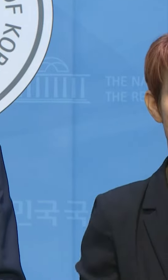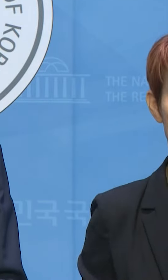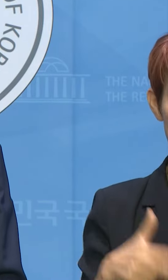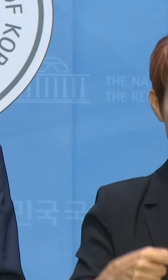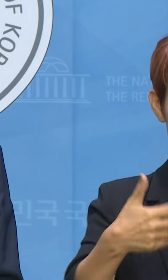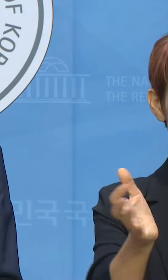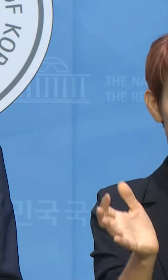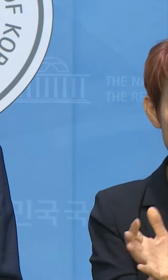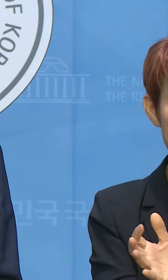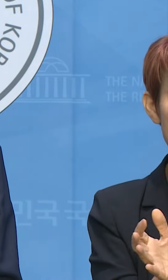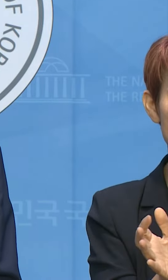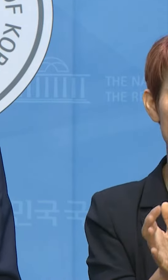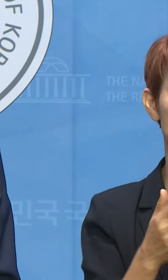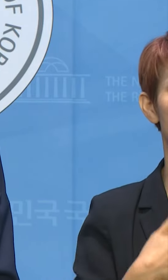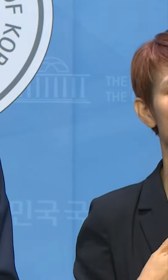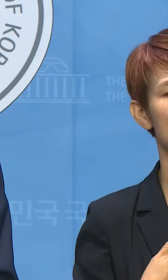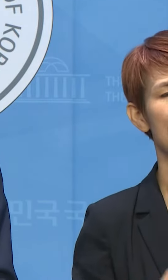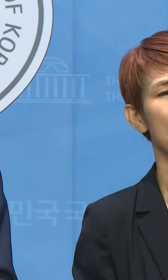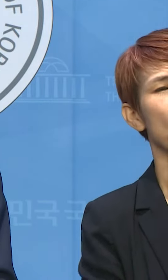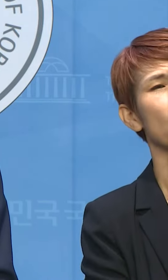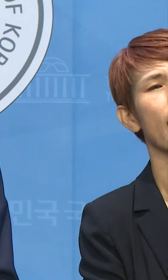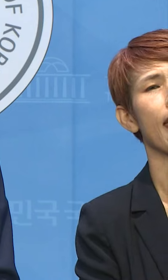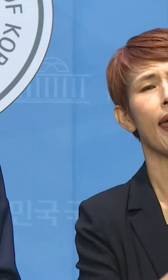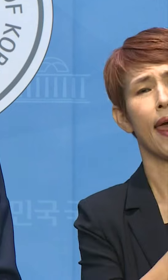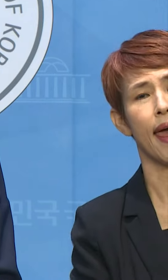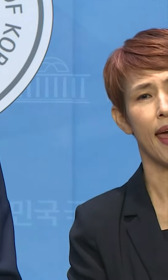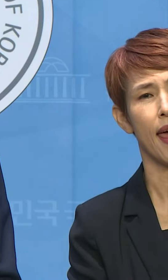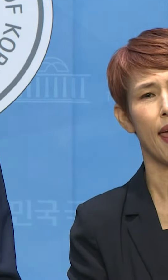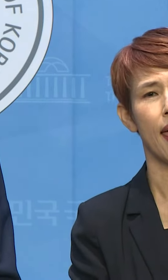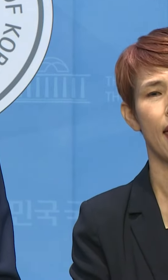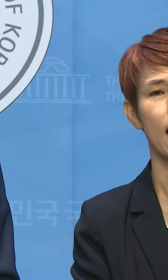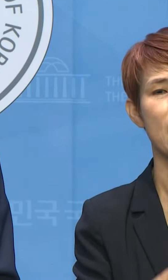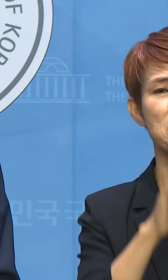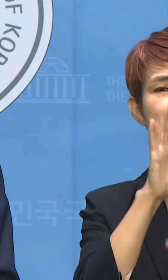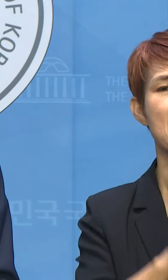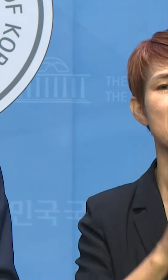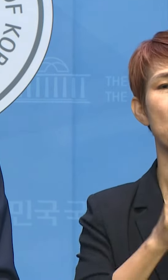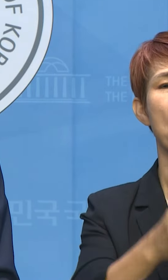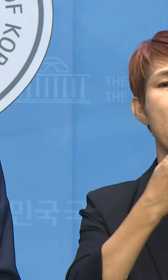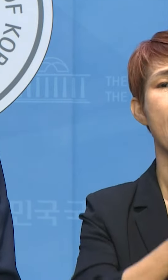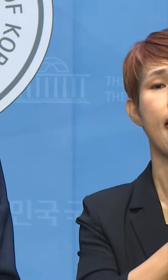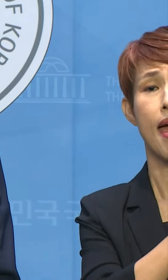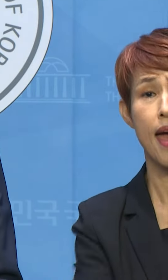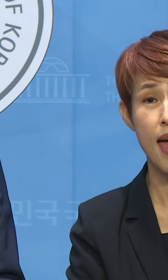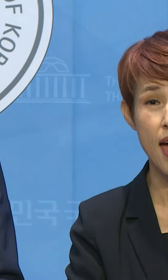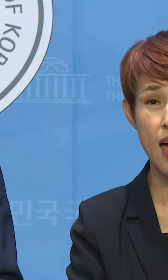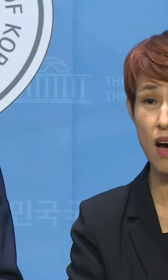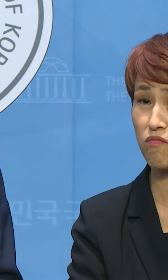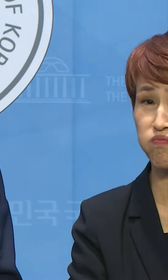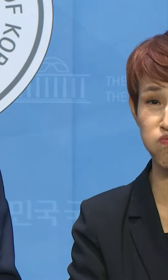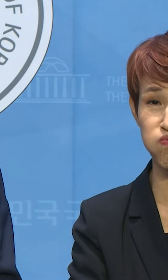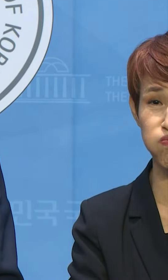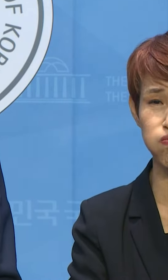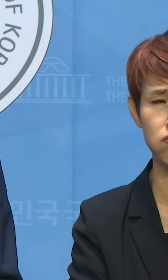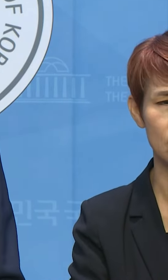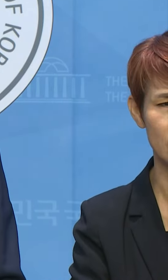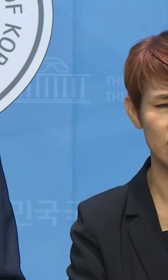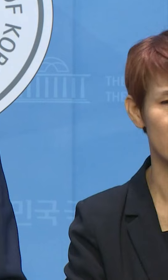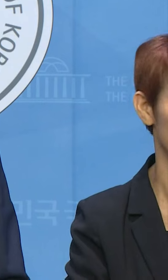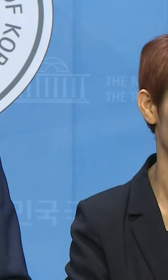대해 보조적 역할만 해라 앞으로도 비례 대표만 내라 이렇게는